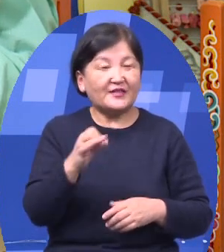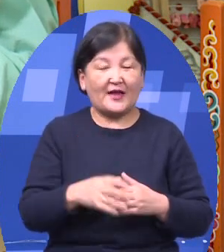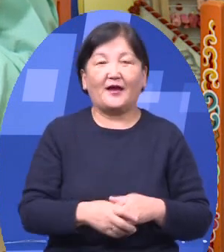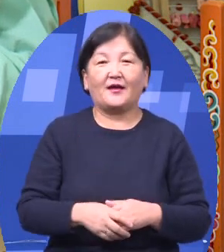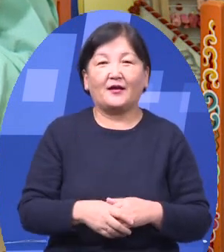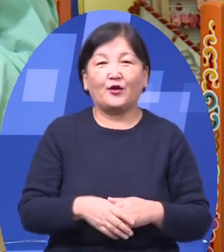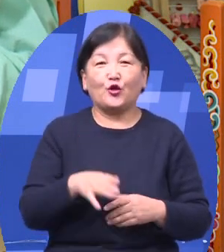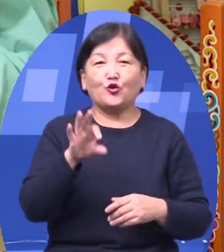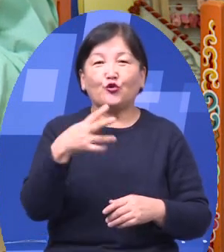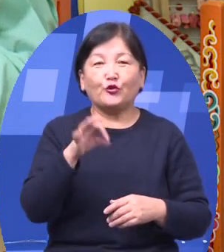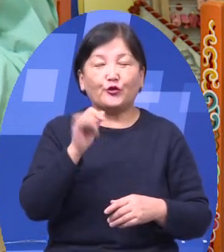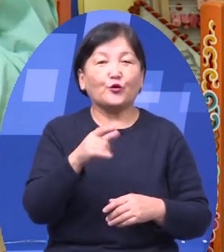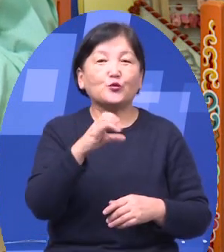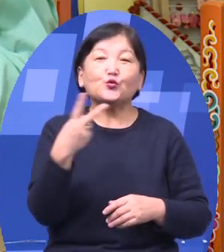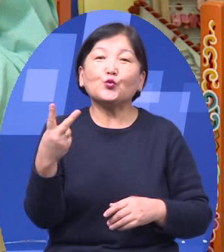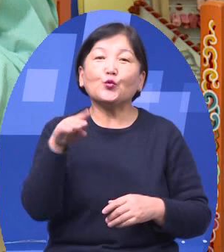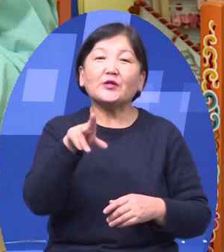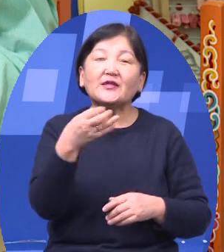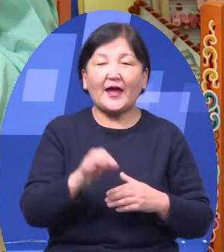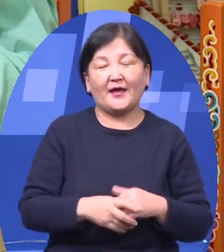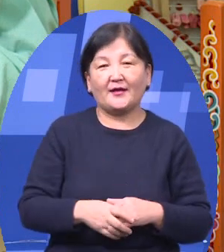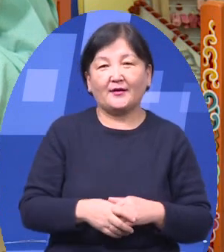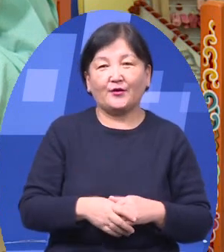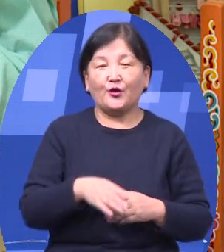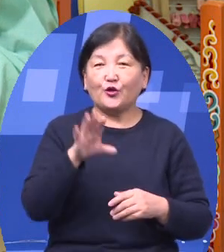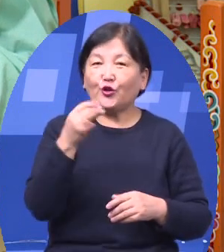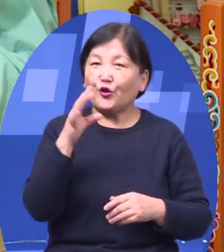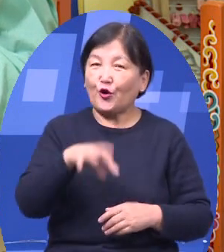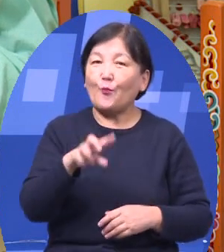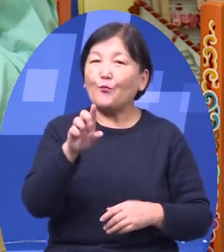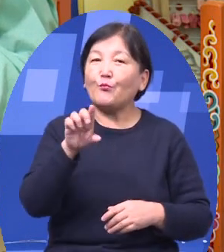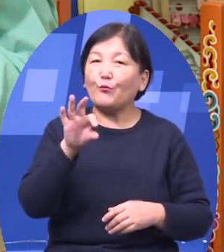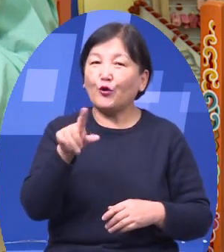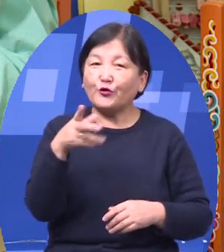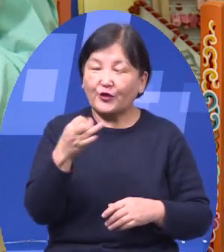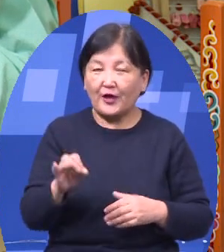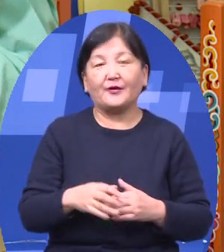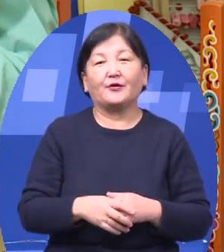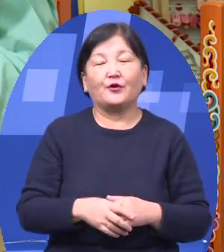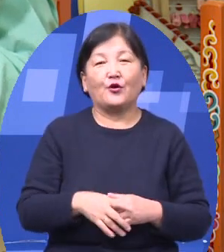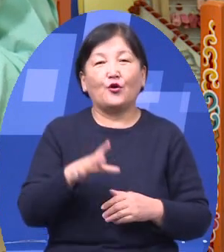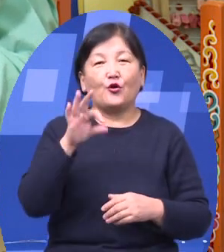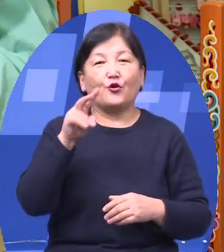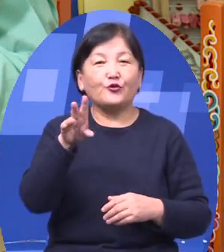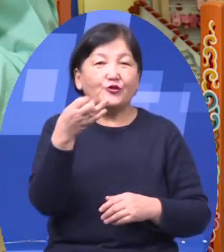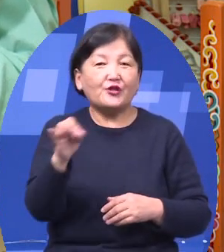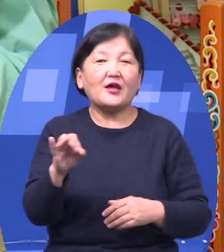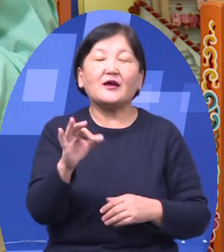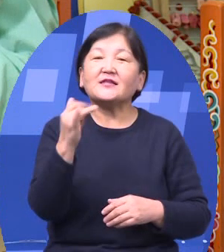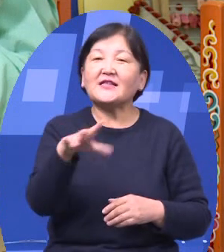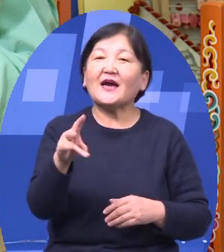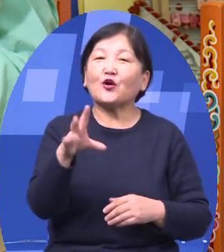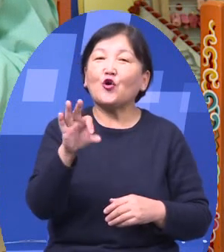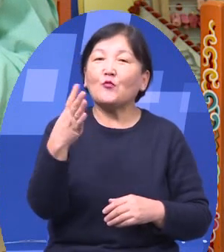булчинтай. Төлөг сүултэй. Төлөг сүултэй. Торон бүхтэй. Торон бүхтэй. Үнтэй сайхан өвлжиж.